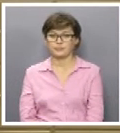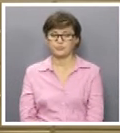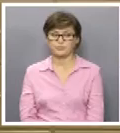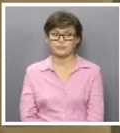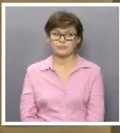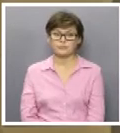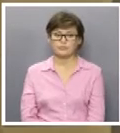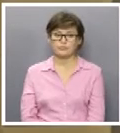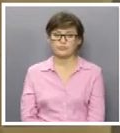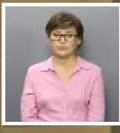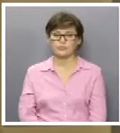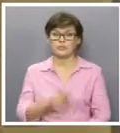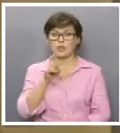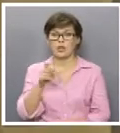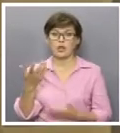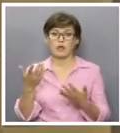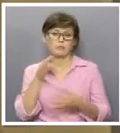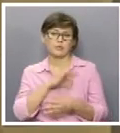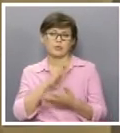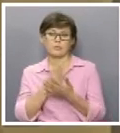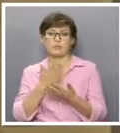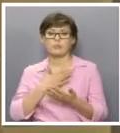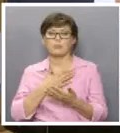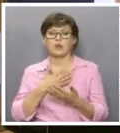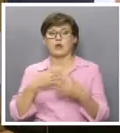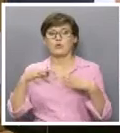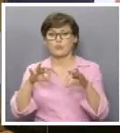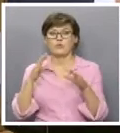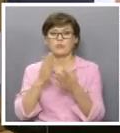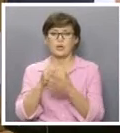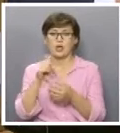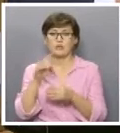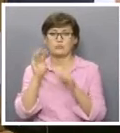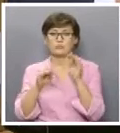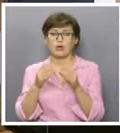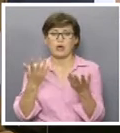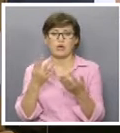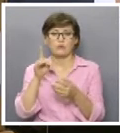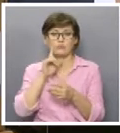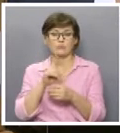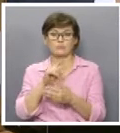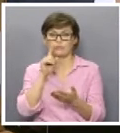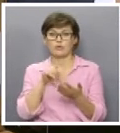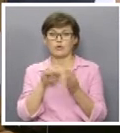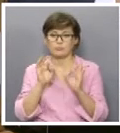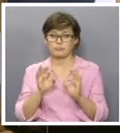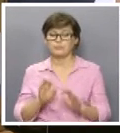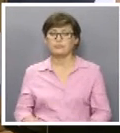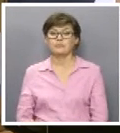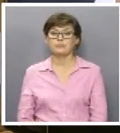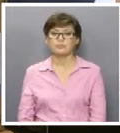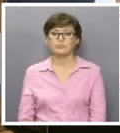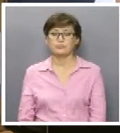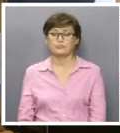ğanday azamattar üçün? Sen benim kölügüm bar, ben bar gaz balam ornatam, mağın kaj jertiyim? Öte oranda sürak, bu